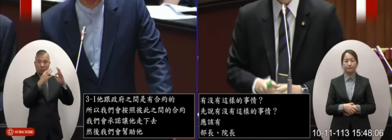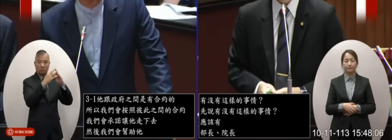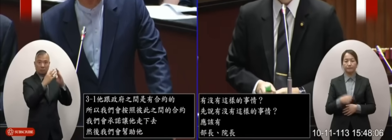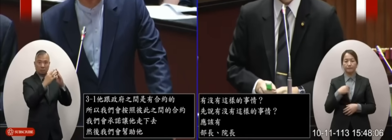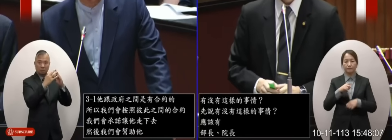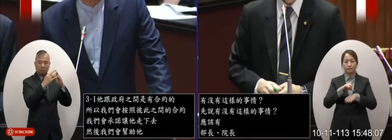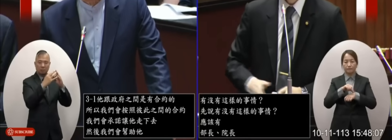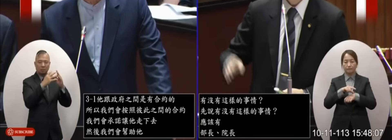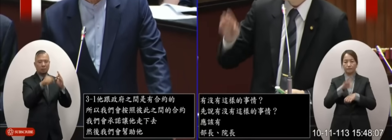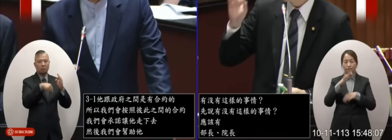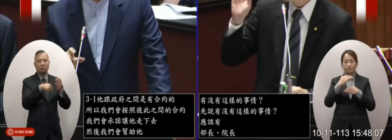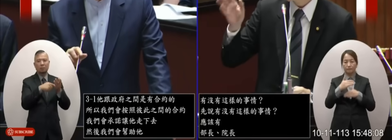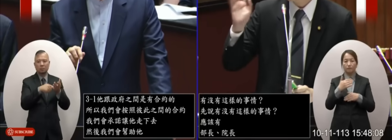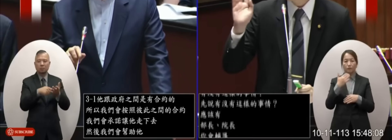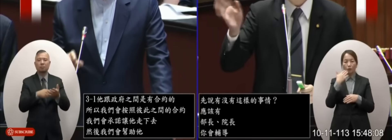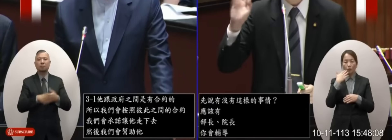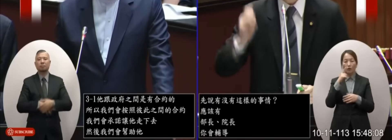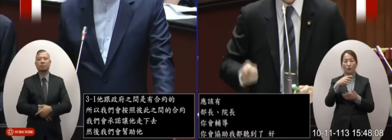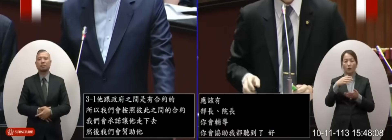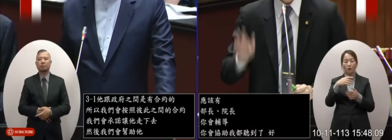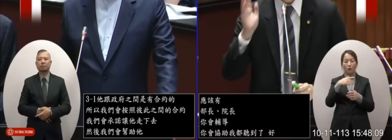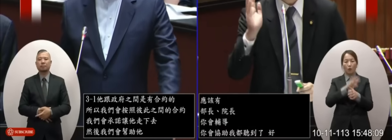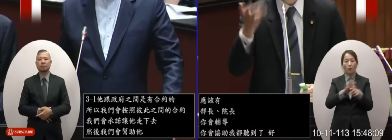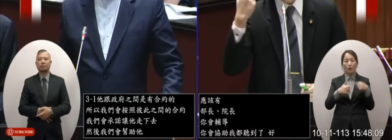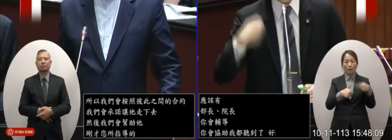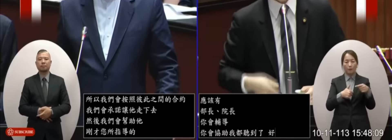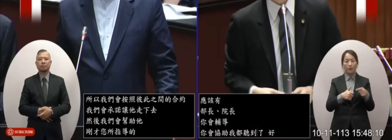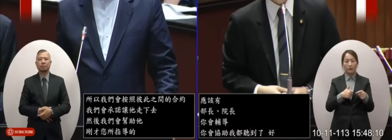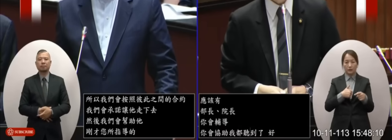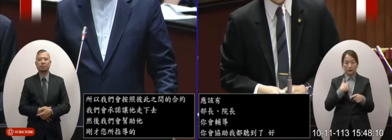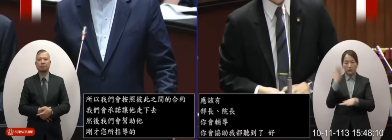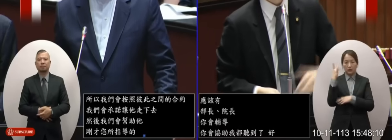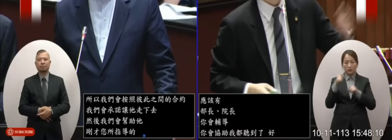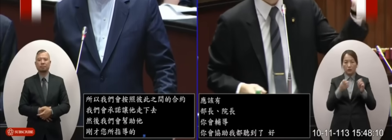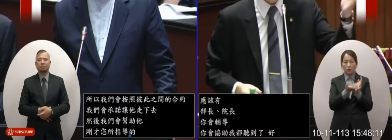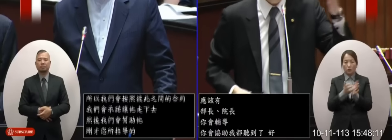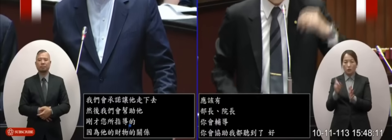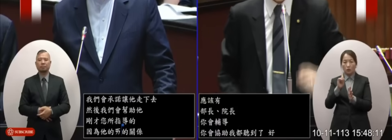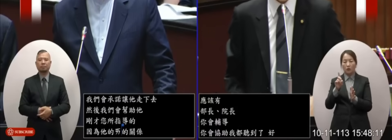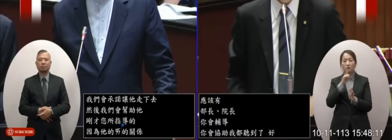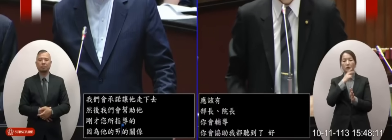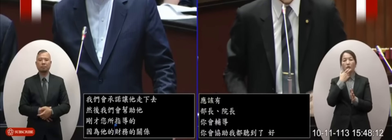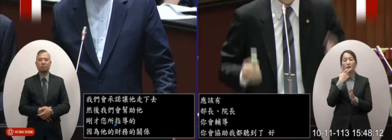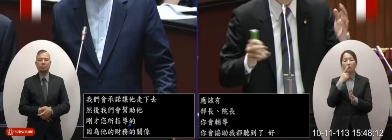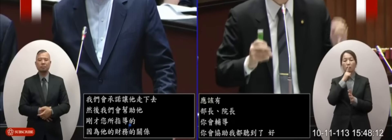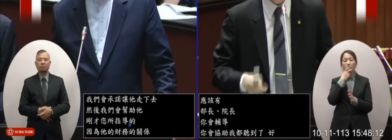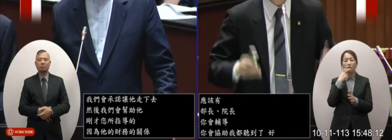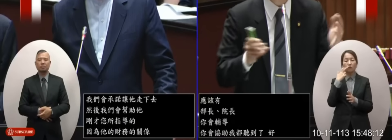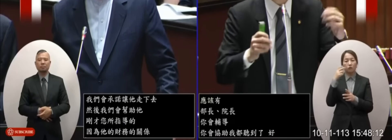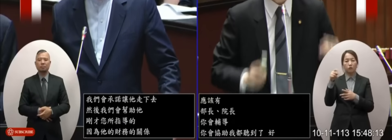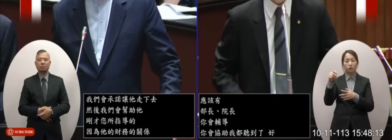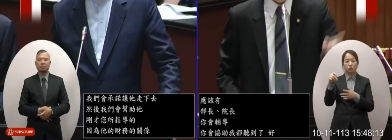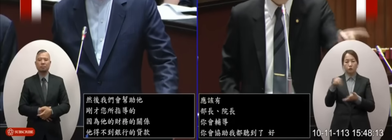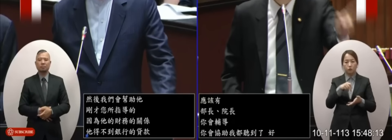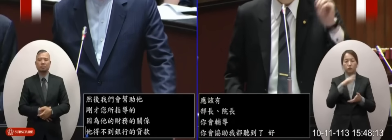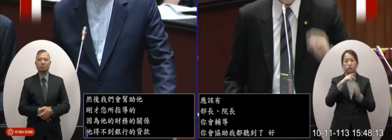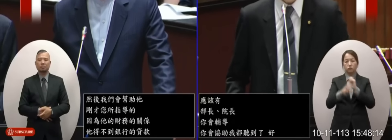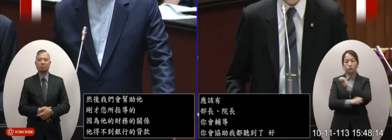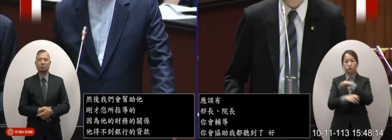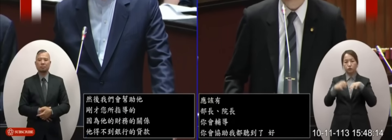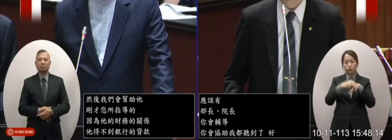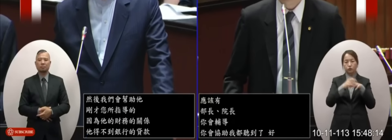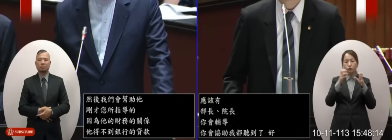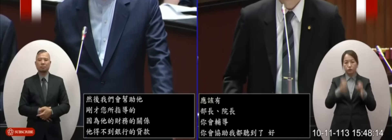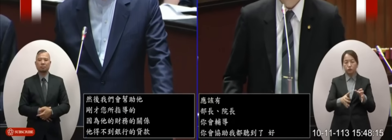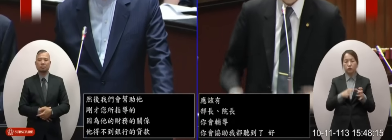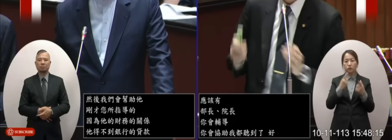我今天时间有限啊。你今天讲说我会辅导，为什么？但是你实际上你政府在准备什么？你是不是要把中钢拉进来，搞一个基金，弄个公司，然后一样搞